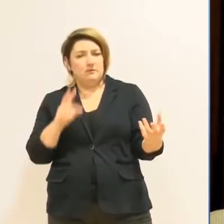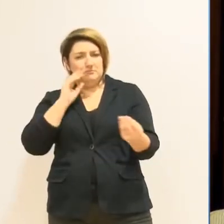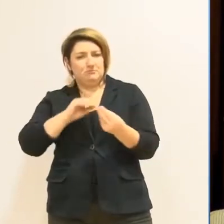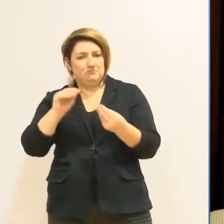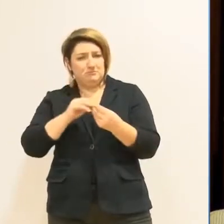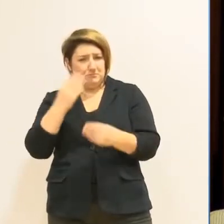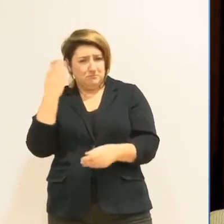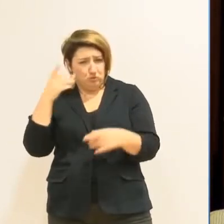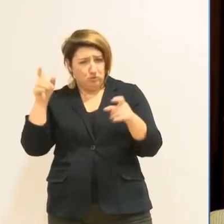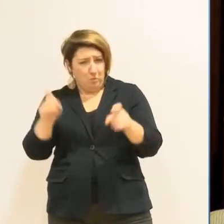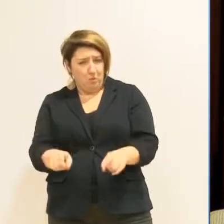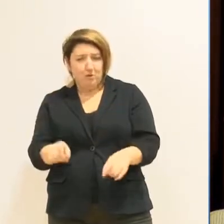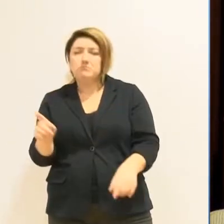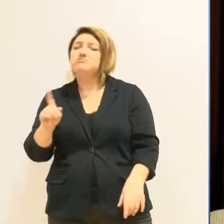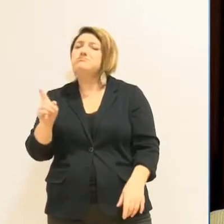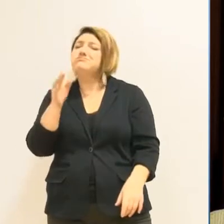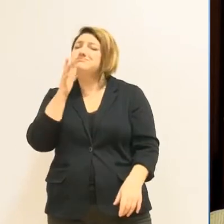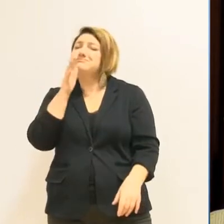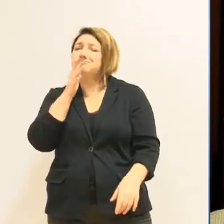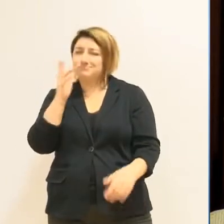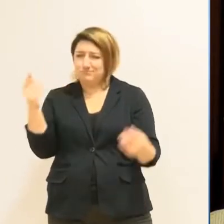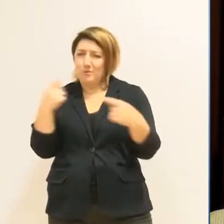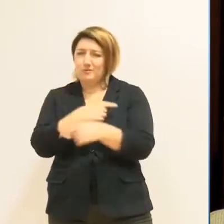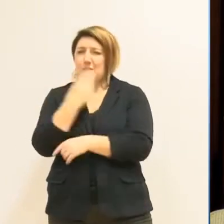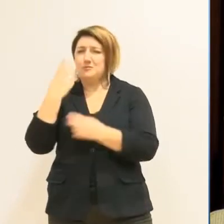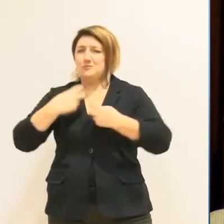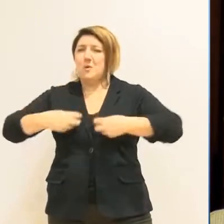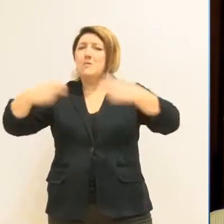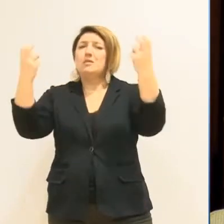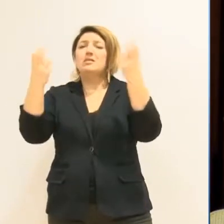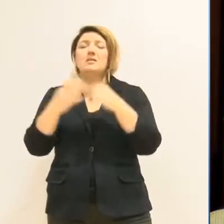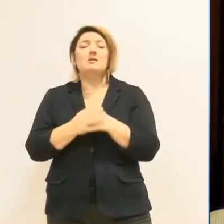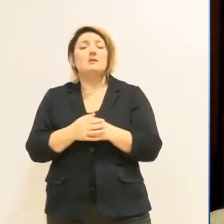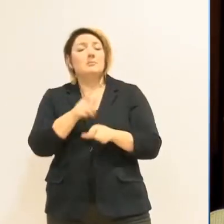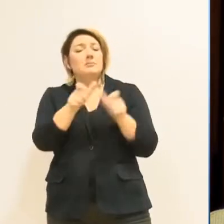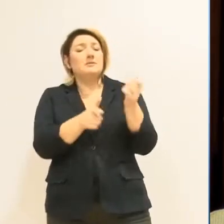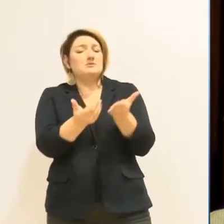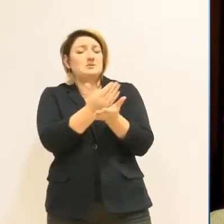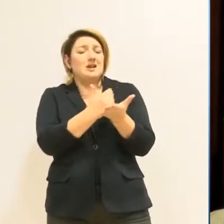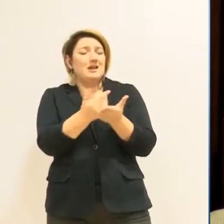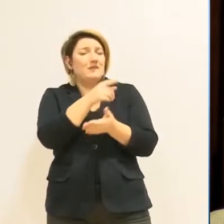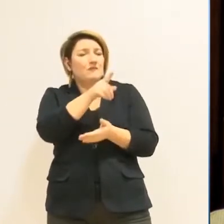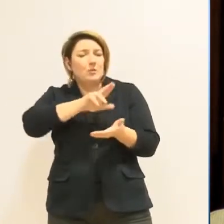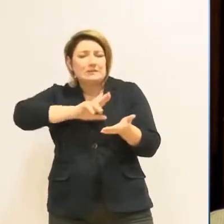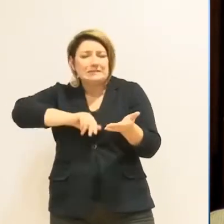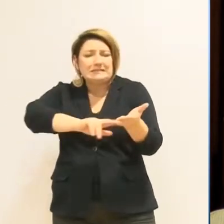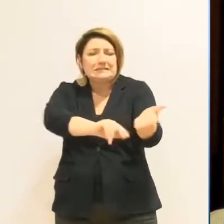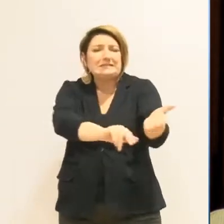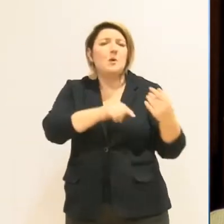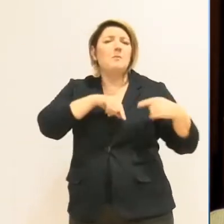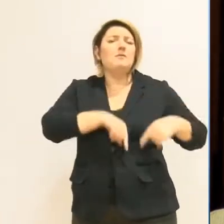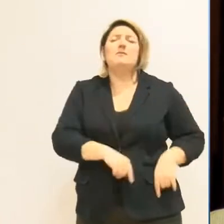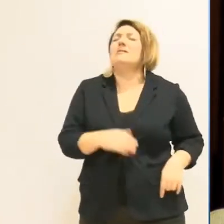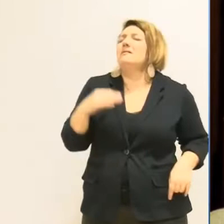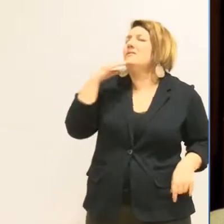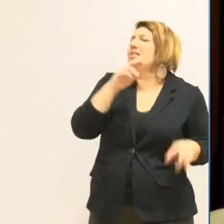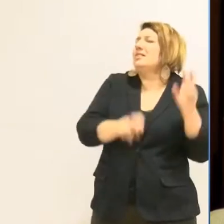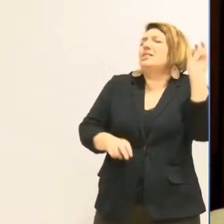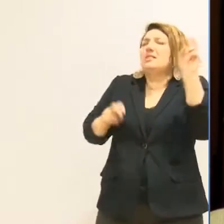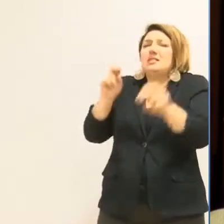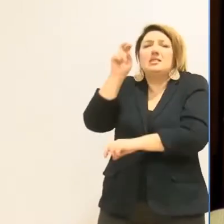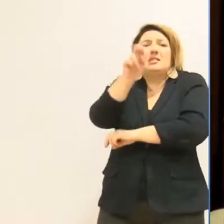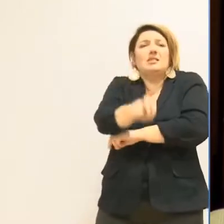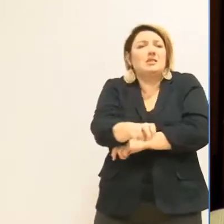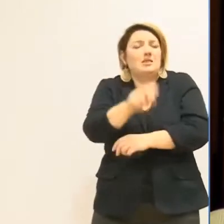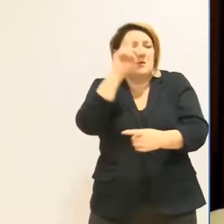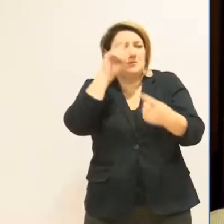ont diminué? Si pour le personnel, vous vous êtes précipité pour contractualiser avec l'État à